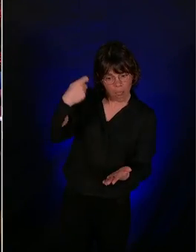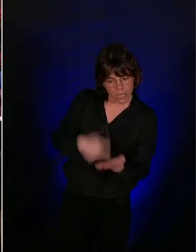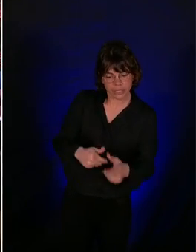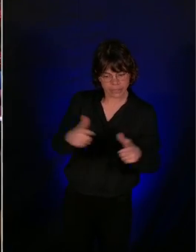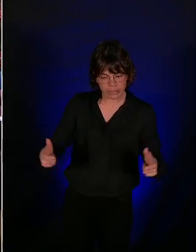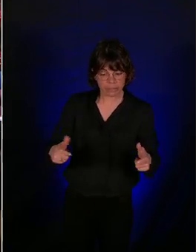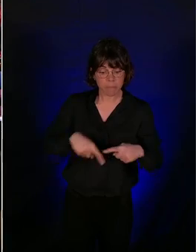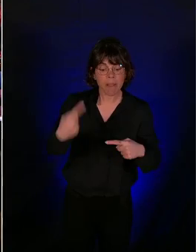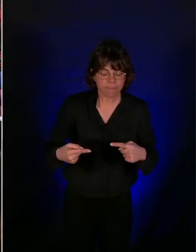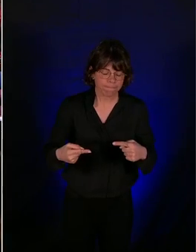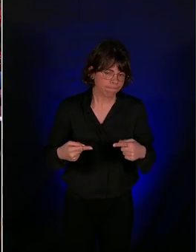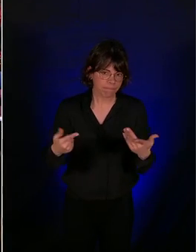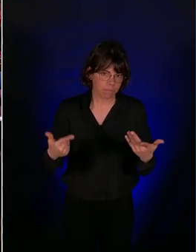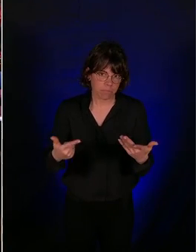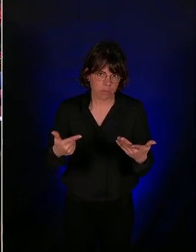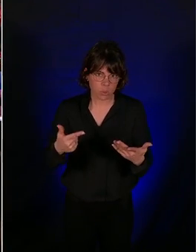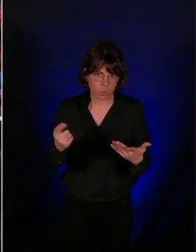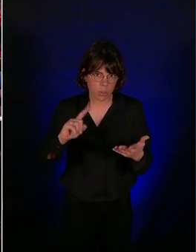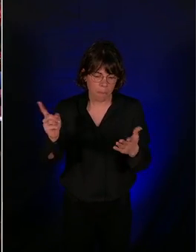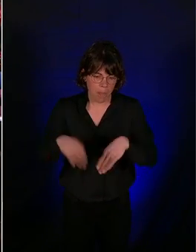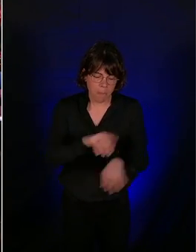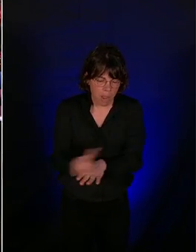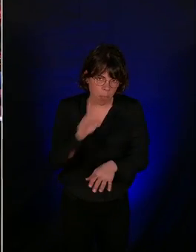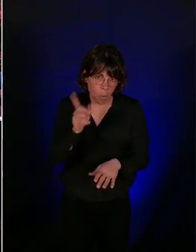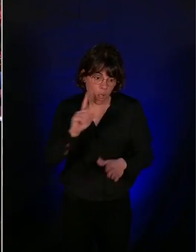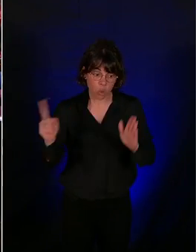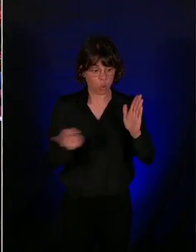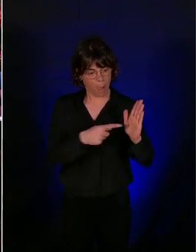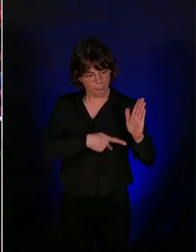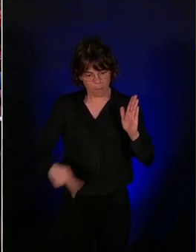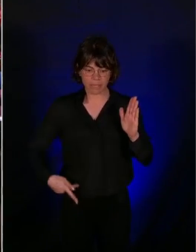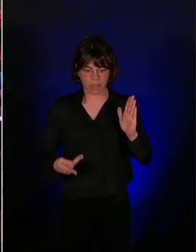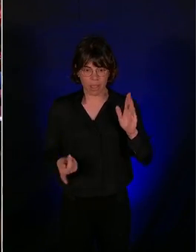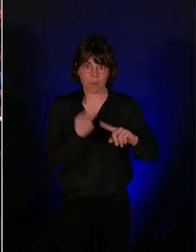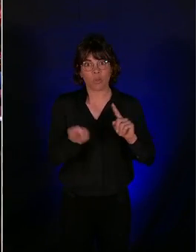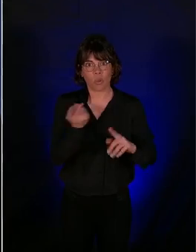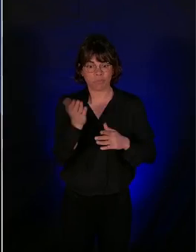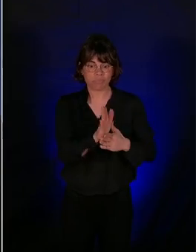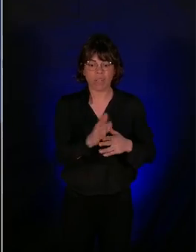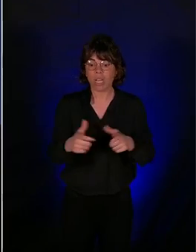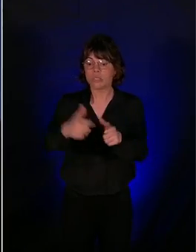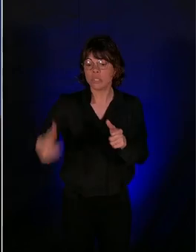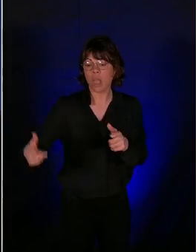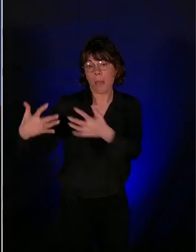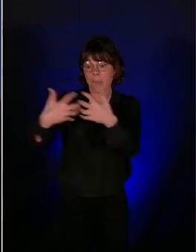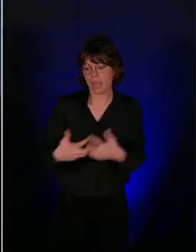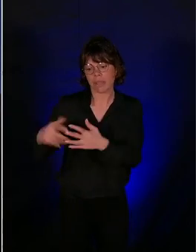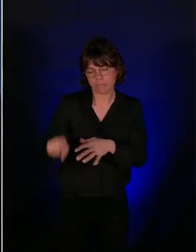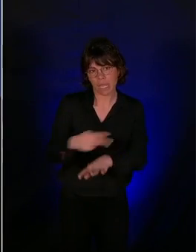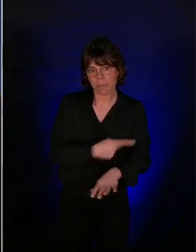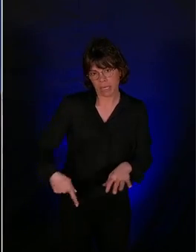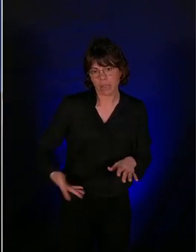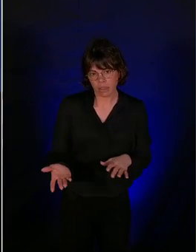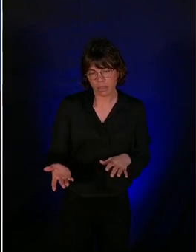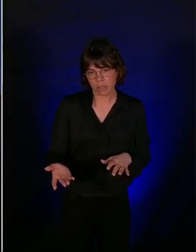n'ont pas abouti droit de propriété en France prime avant tout surtout quand il s'agit d'une société américaine qui est propriétaire on a